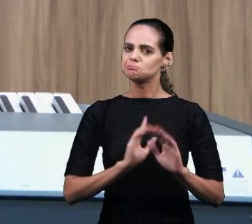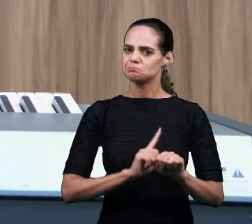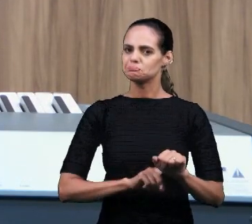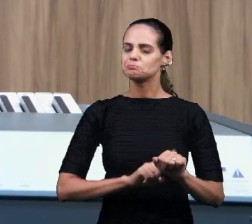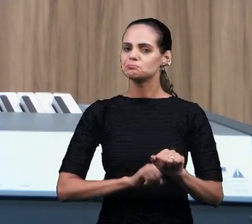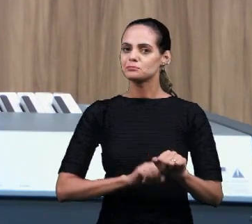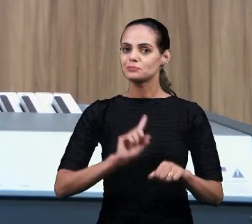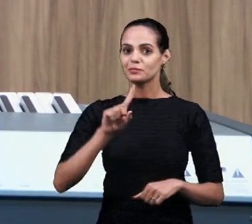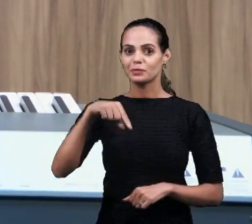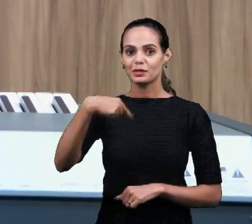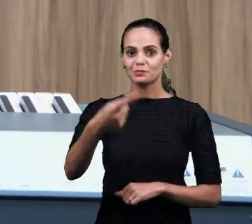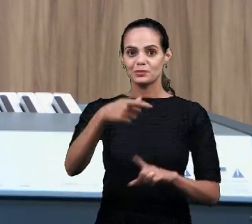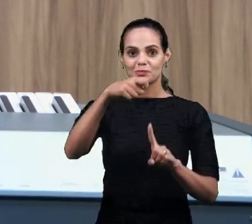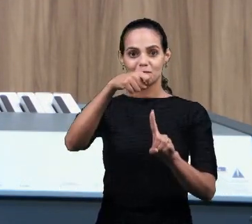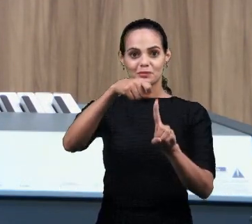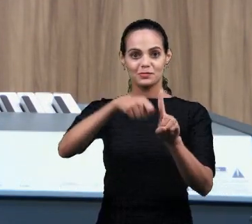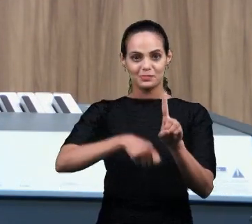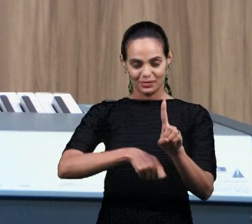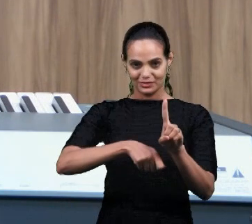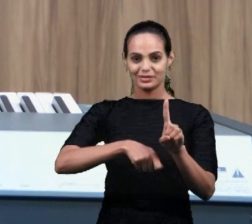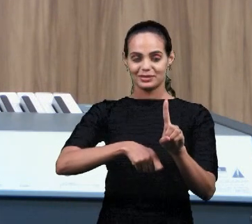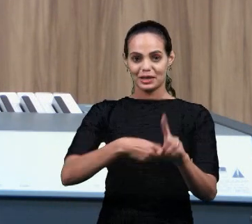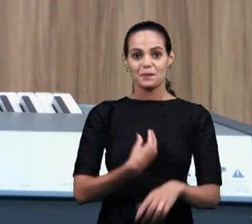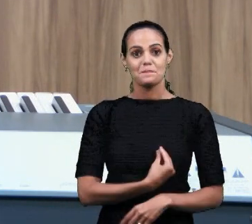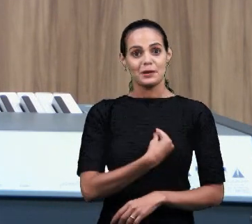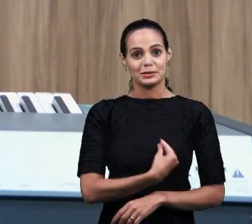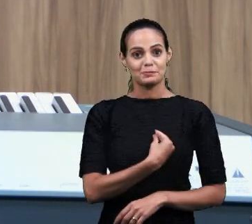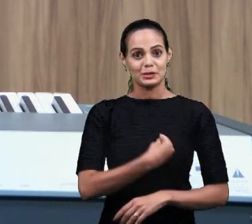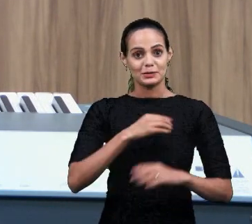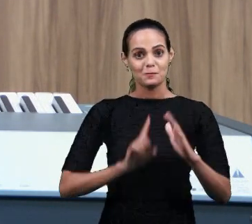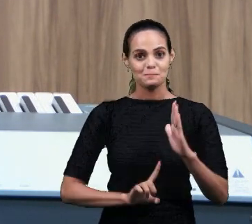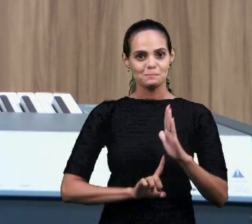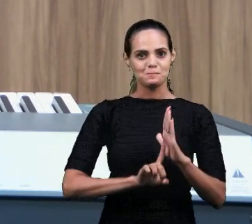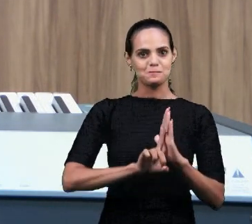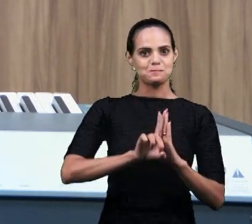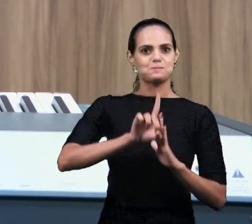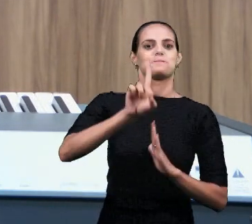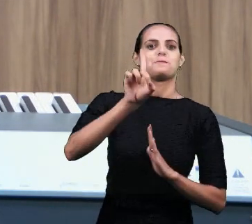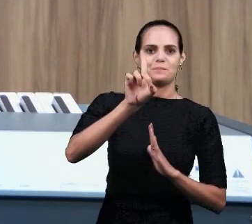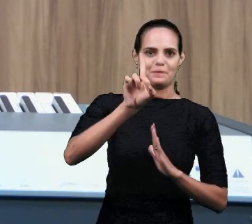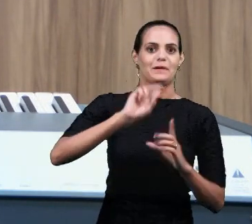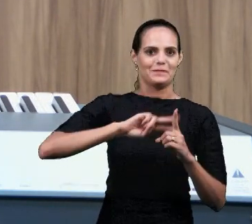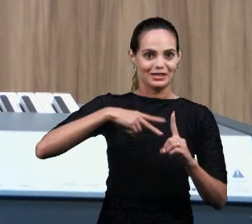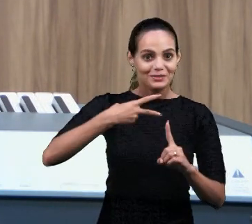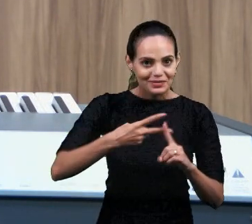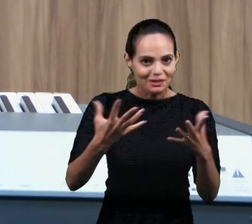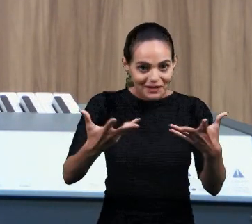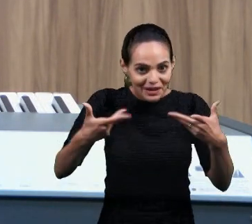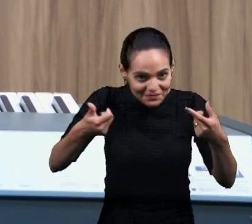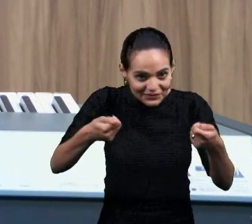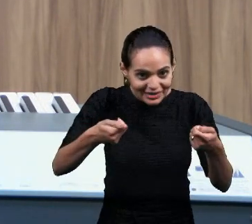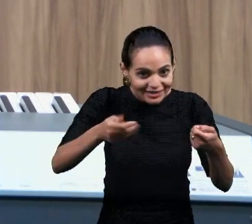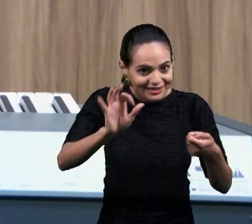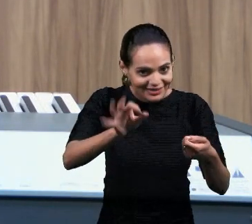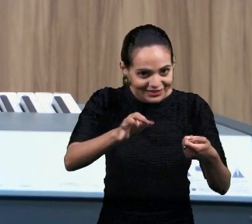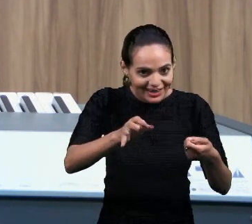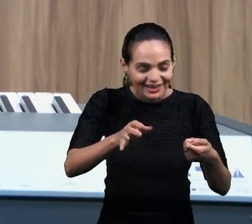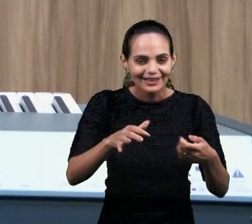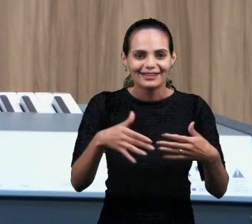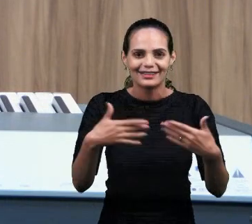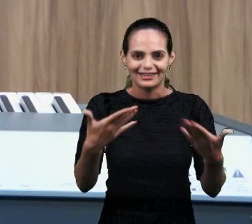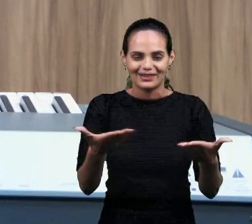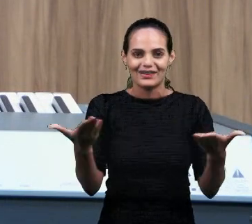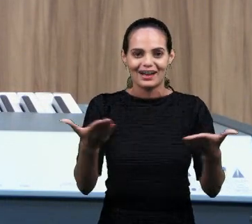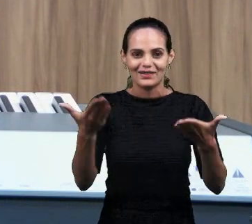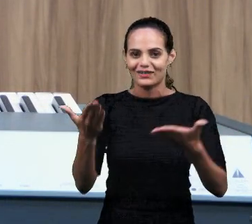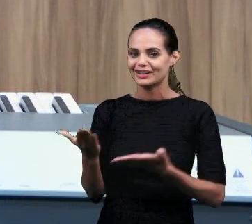une nouveauté. Pour le mois prochain, le numéro de participation, le nombre de participations sera plus important.